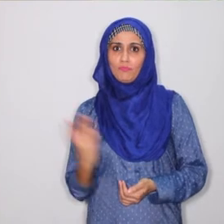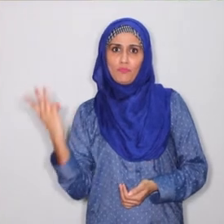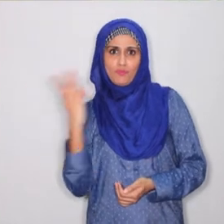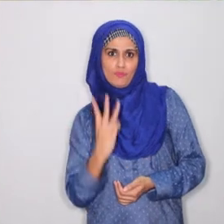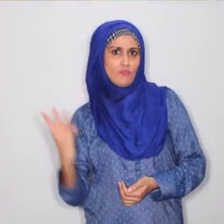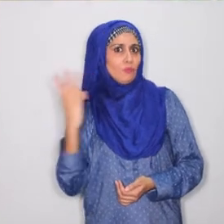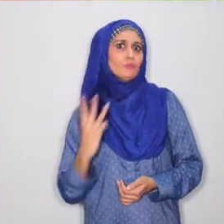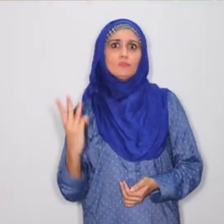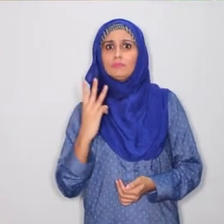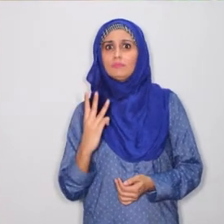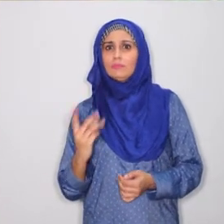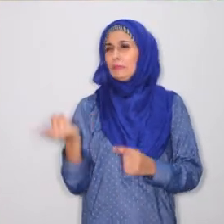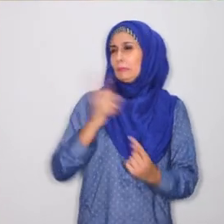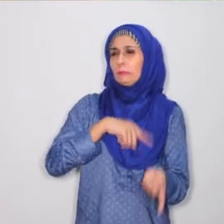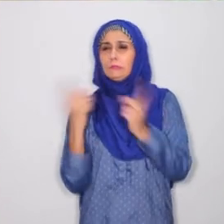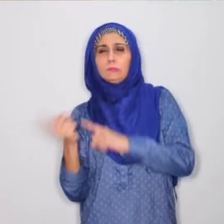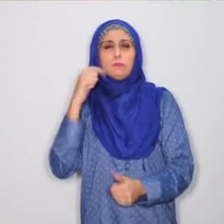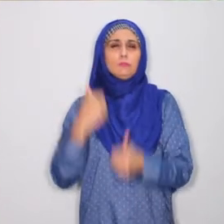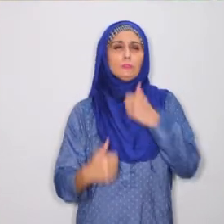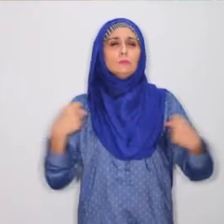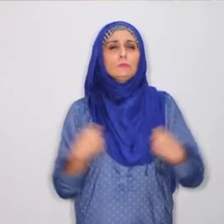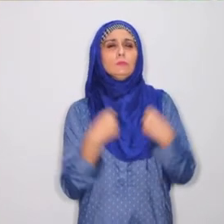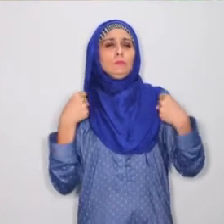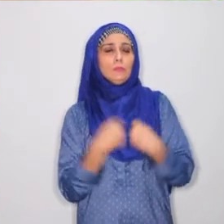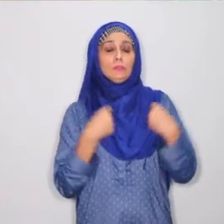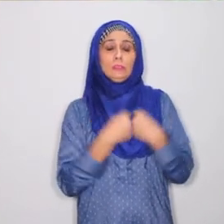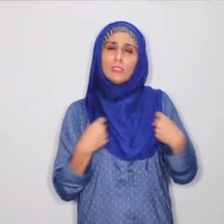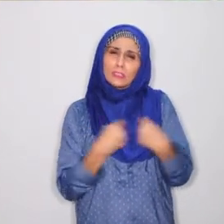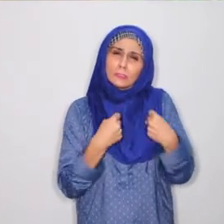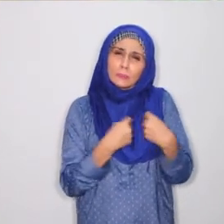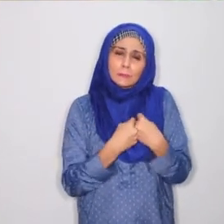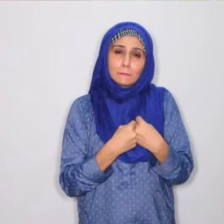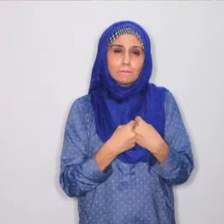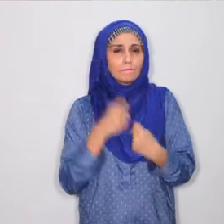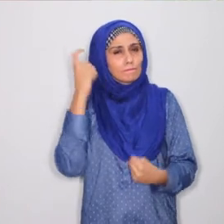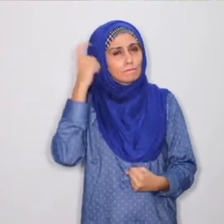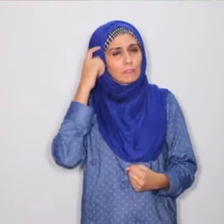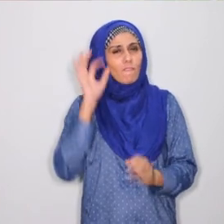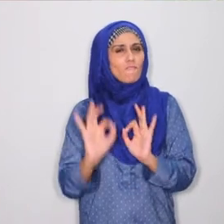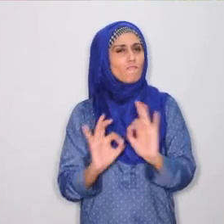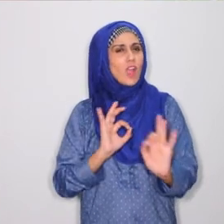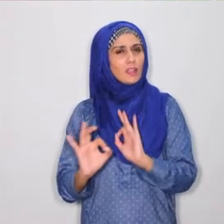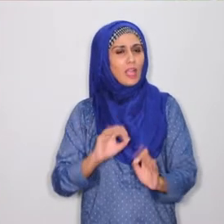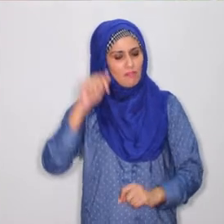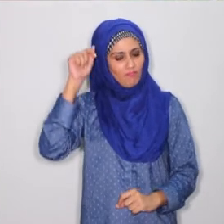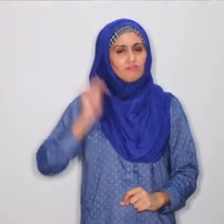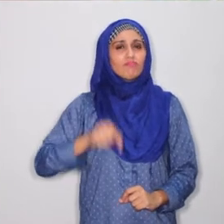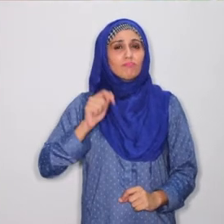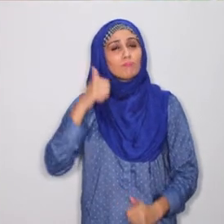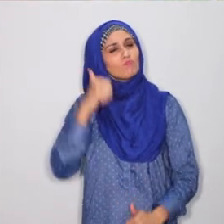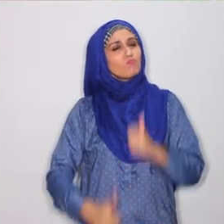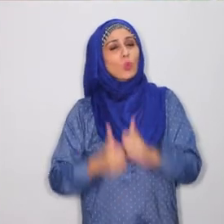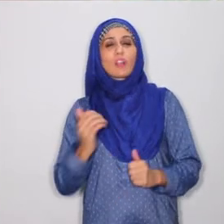आपस में लड़ने लगे लड़ते-लड़ते यह तय हुआ कि आज मुकाबला हो ही